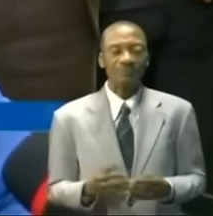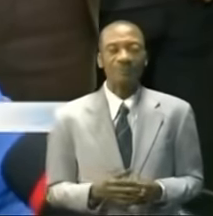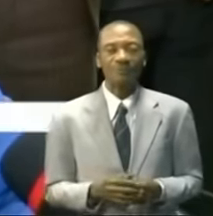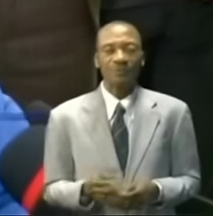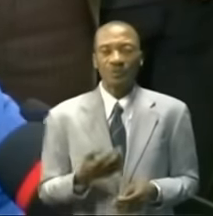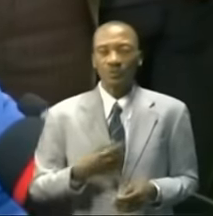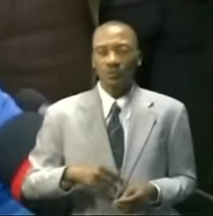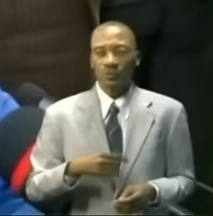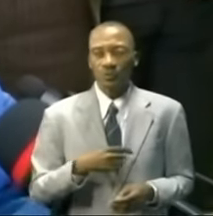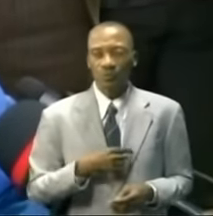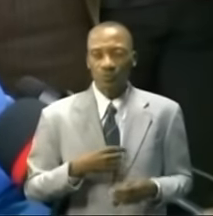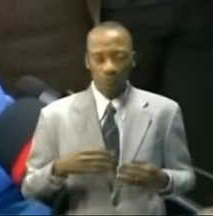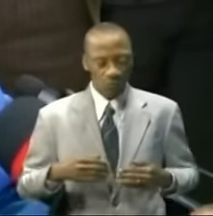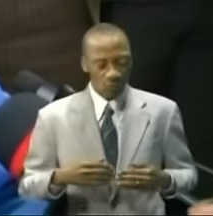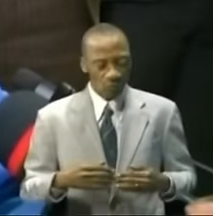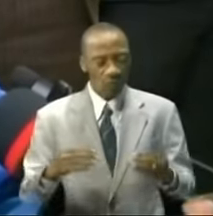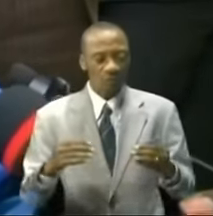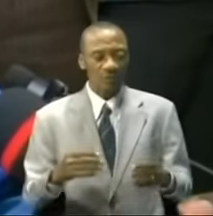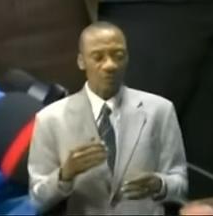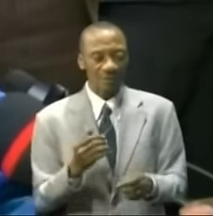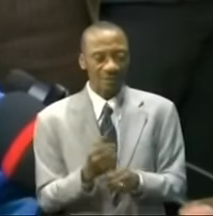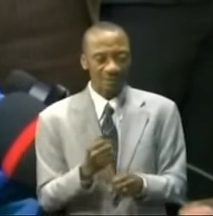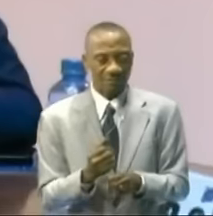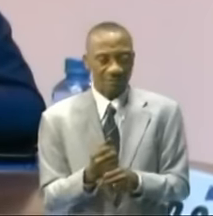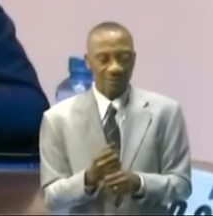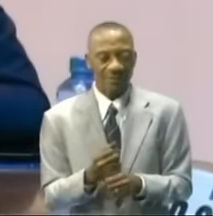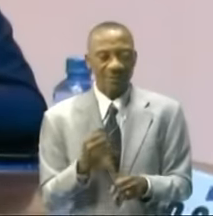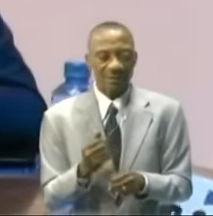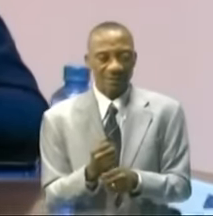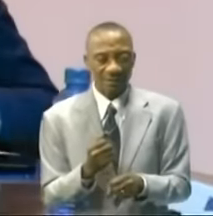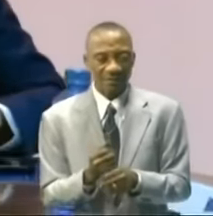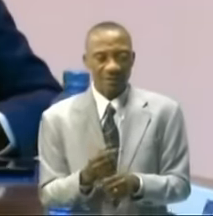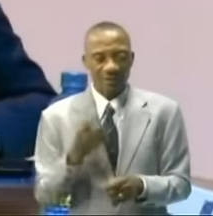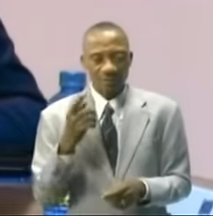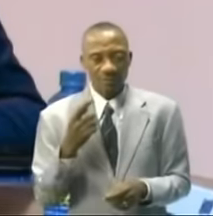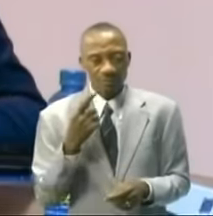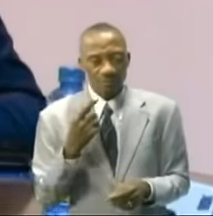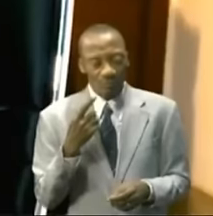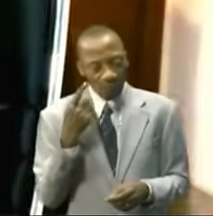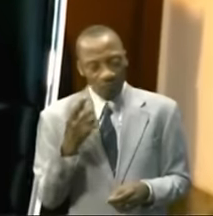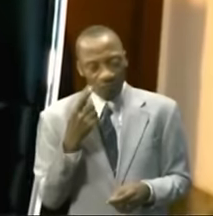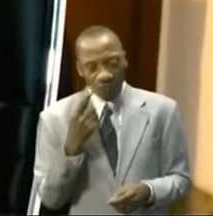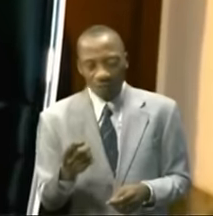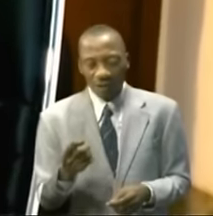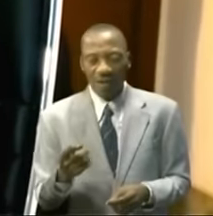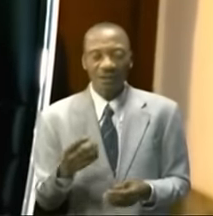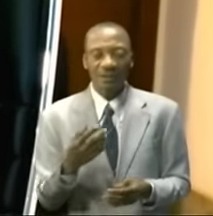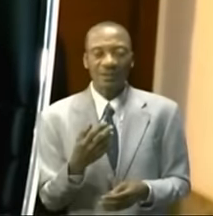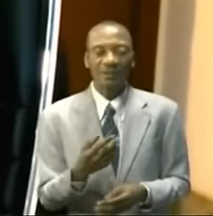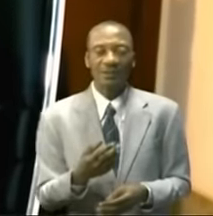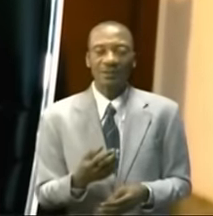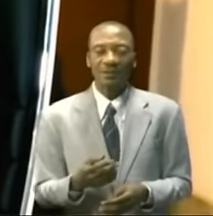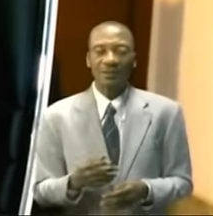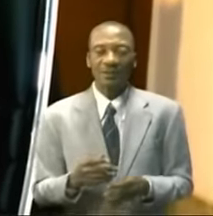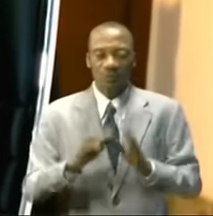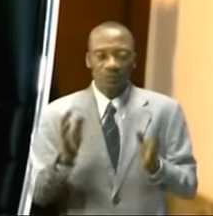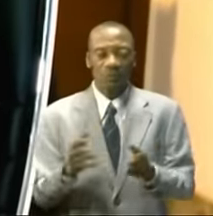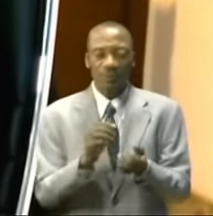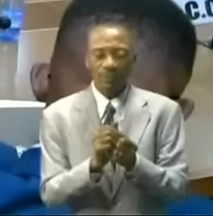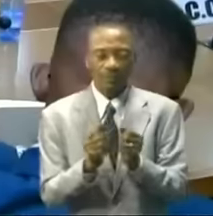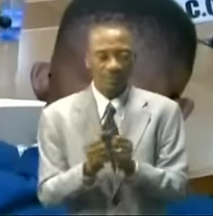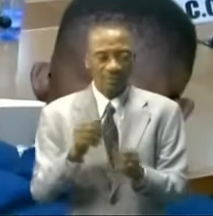et merci au vice-premier ministre de l'économie pour l'initiative prise afin